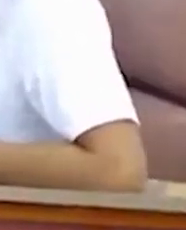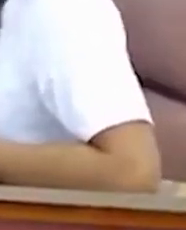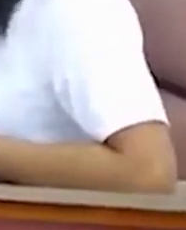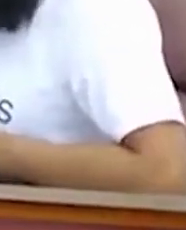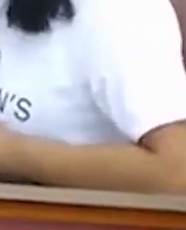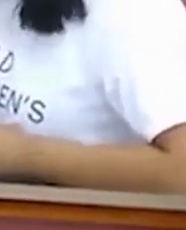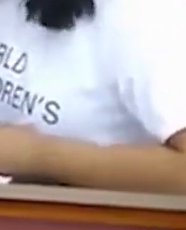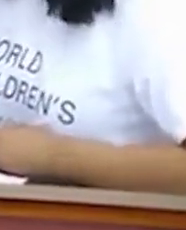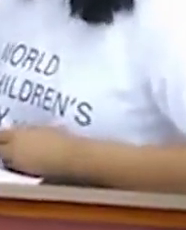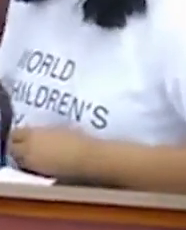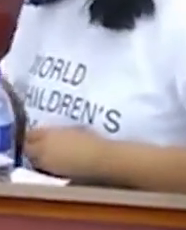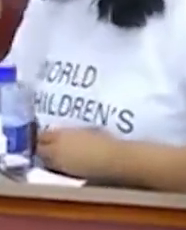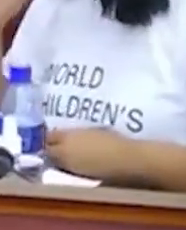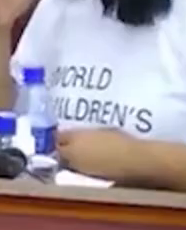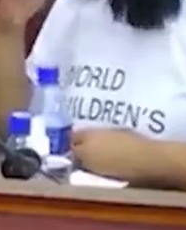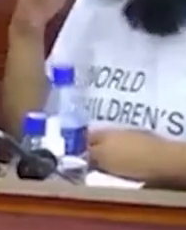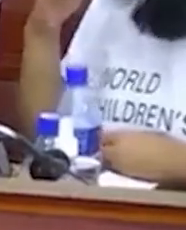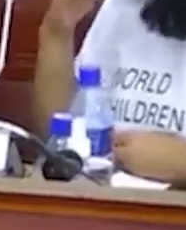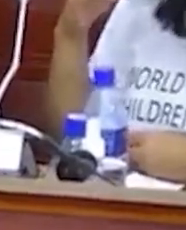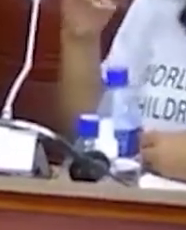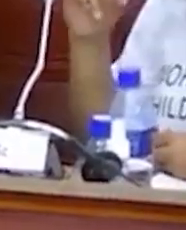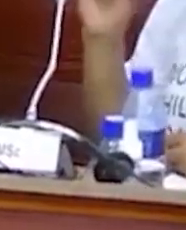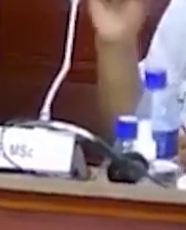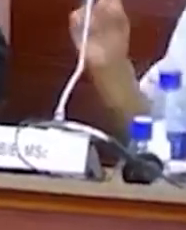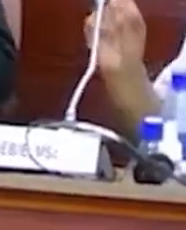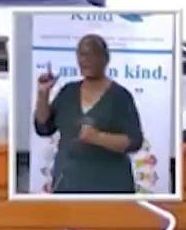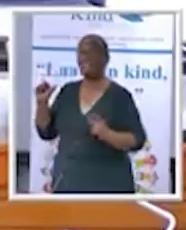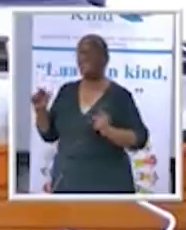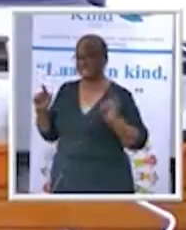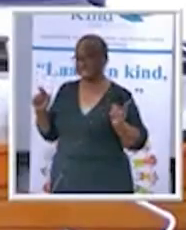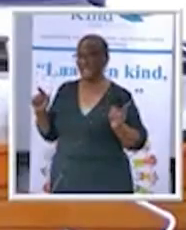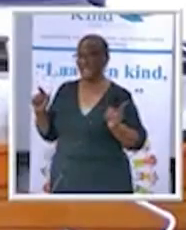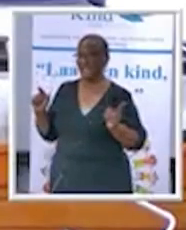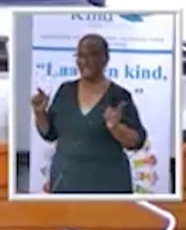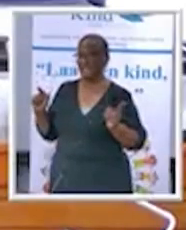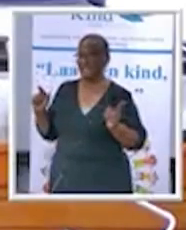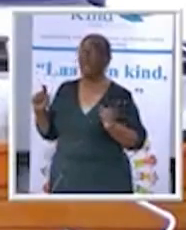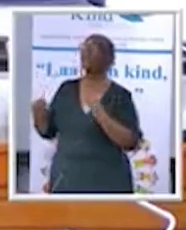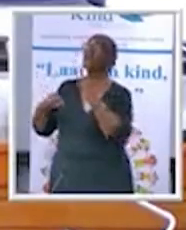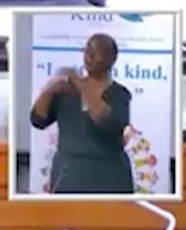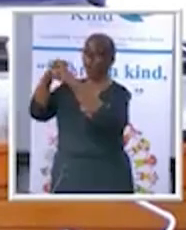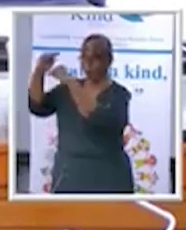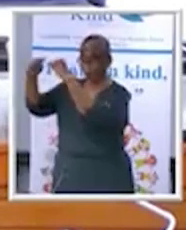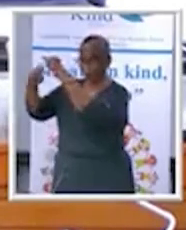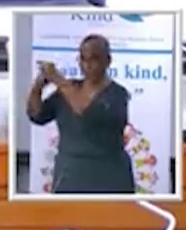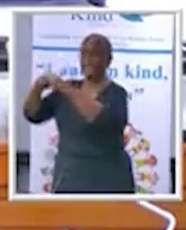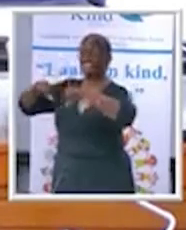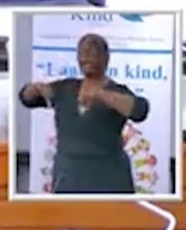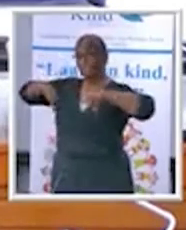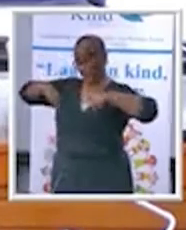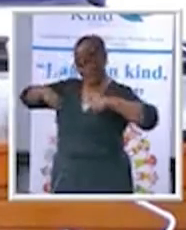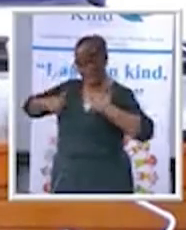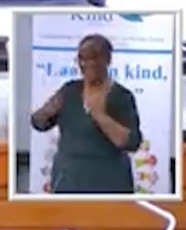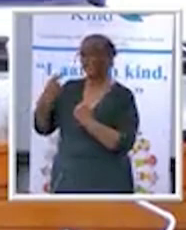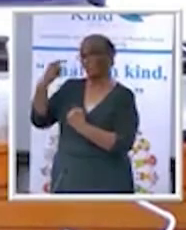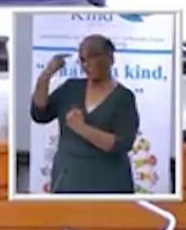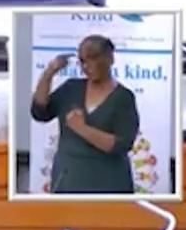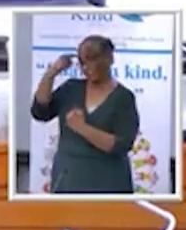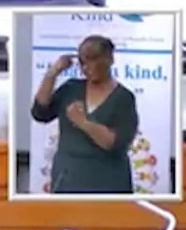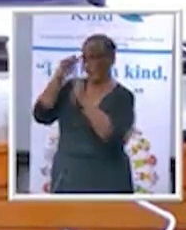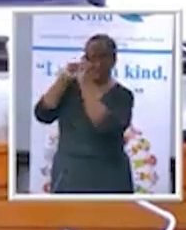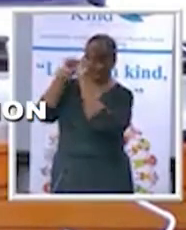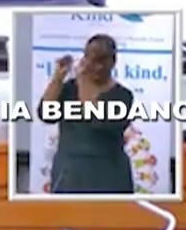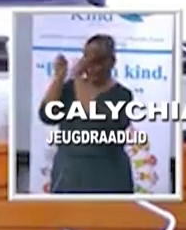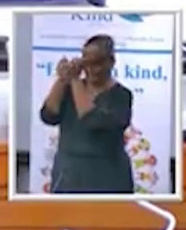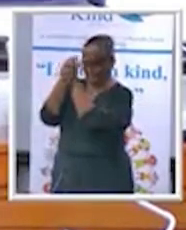moet worden aan de mentale gezondheid van jongeren. Development begins when the mind speaks and